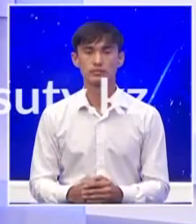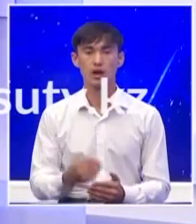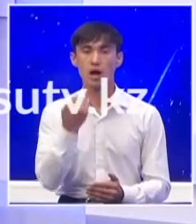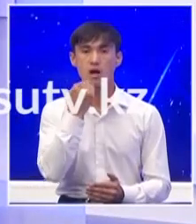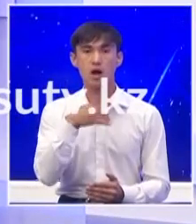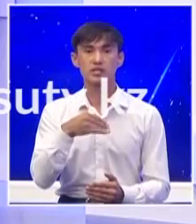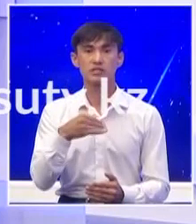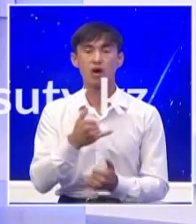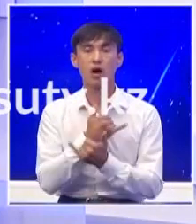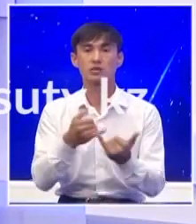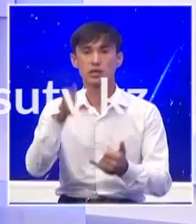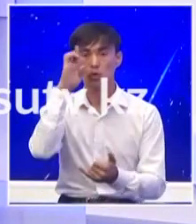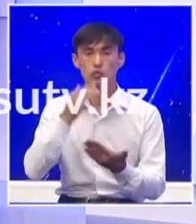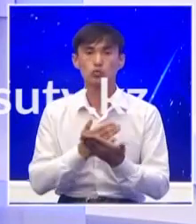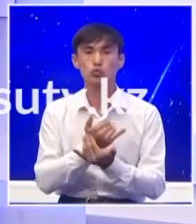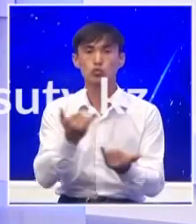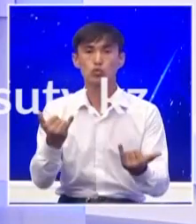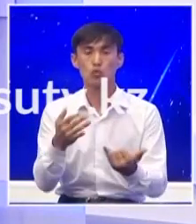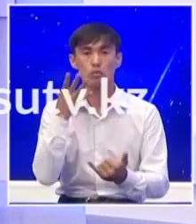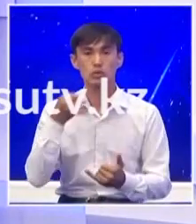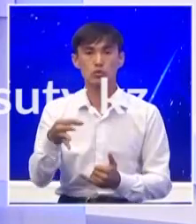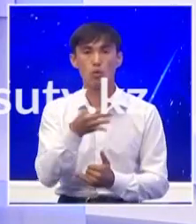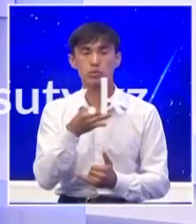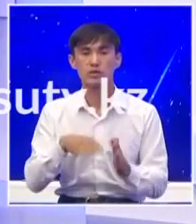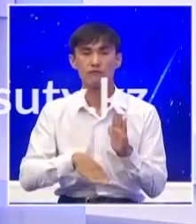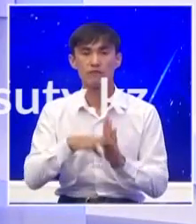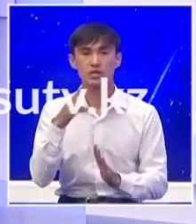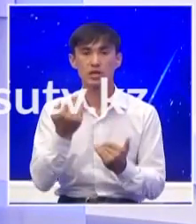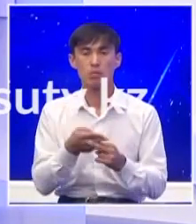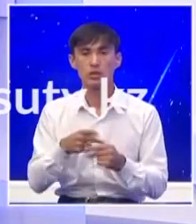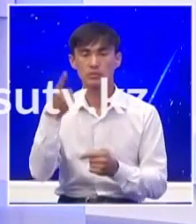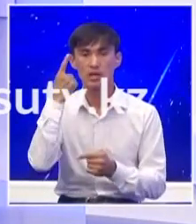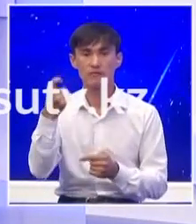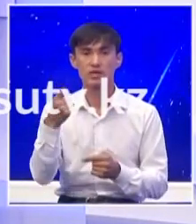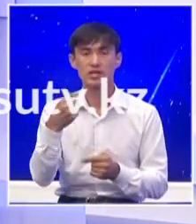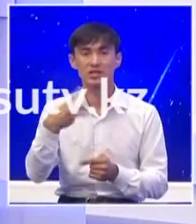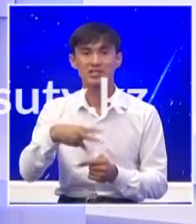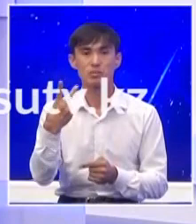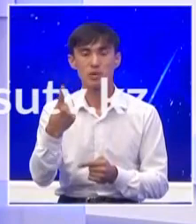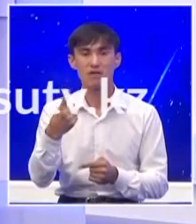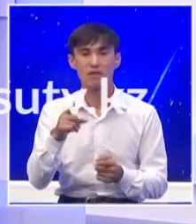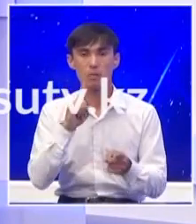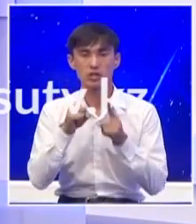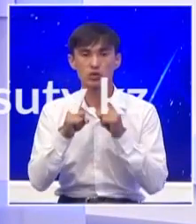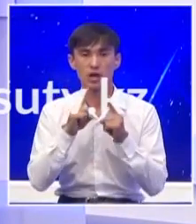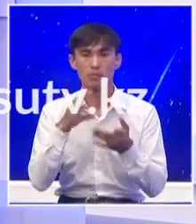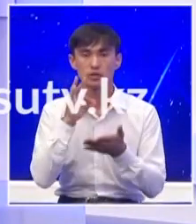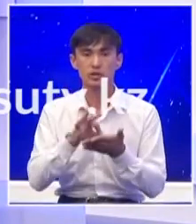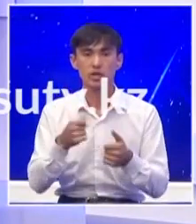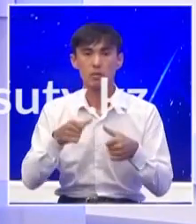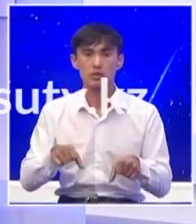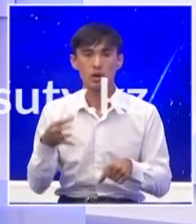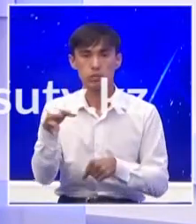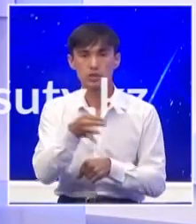Качество оказания госуслуг в Алматинской области значительно выросло. Об этом стало известно на 31-м отчетном заседании комиссии